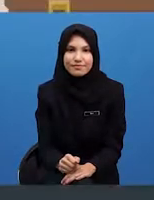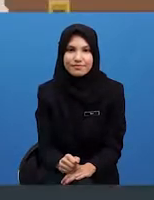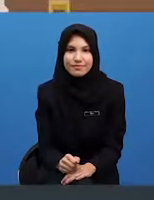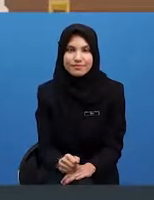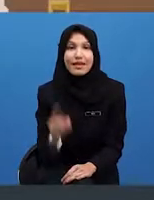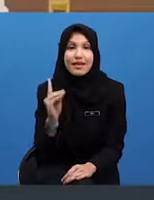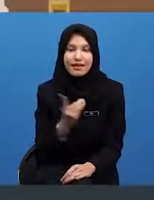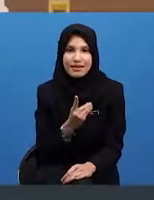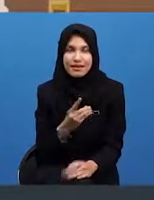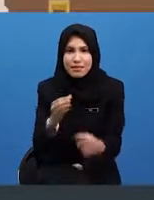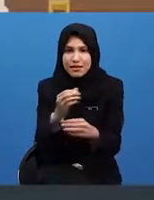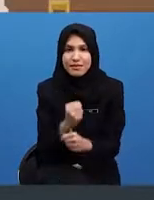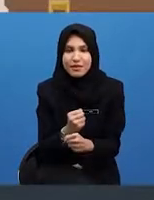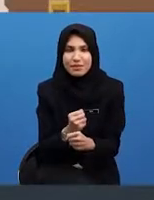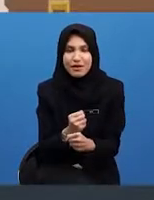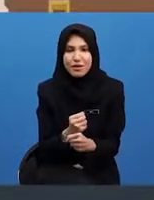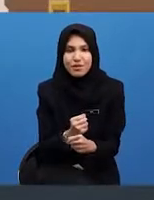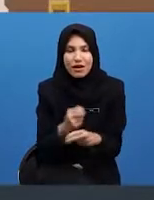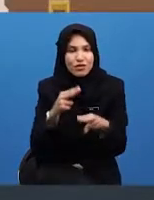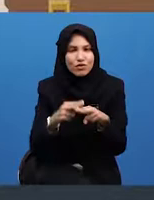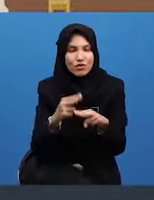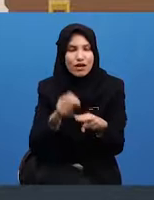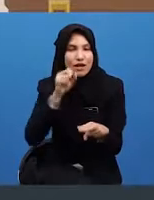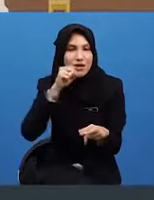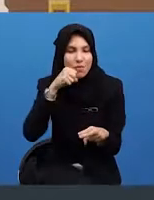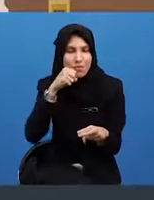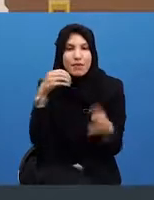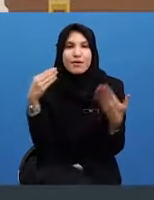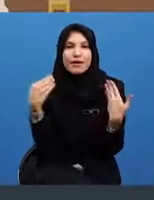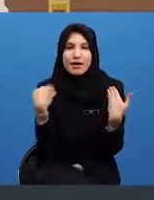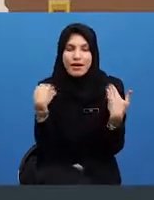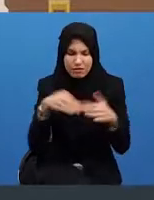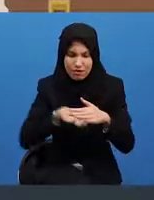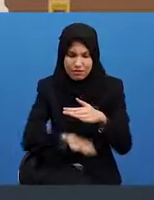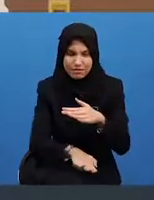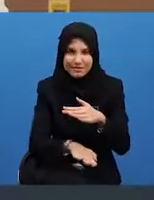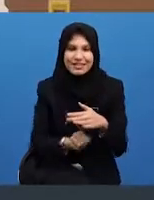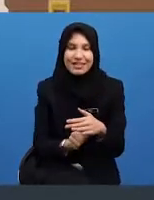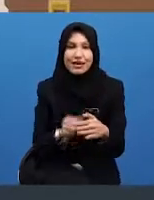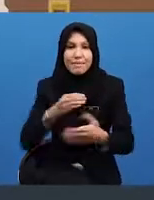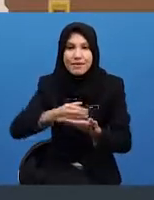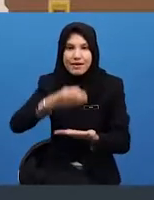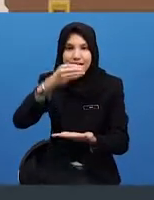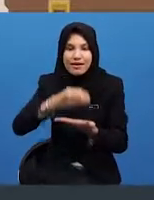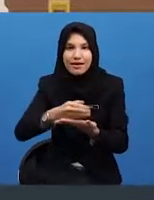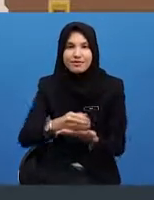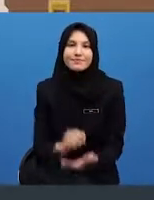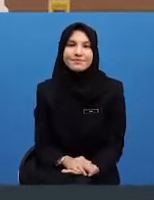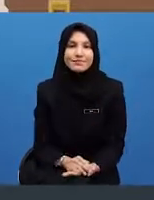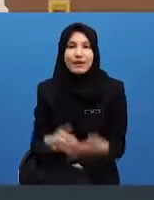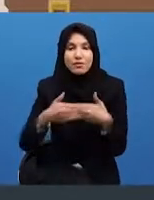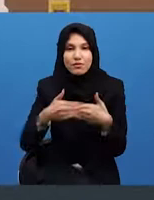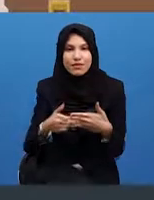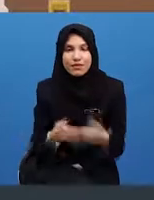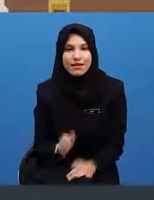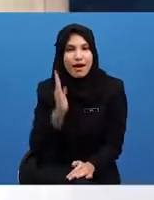Kita mendapati bahawa kedudukan lobak berada di dasar bikar. Kemudian, saya